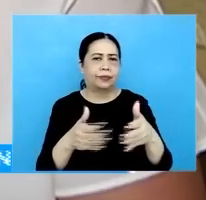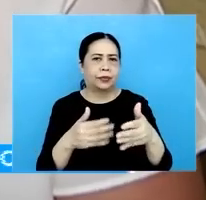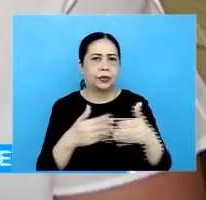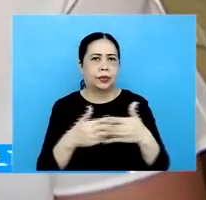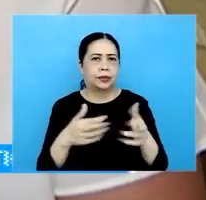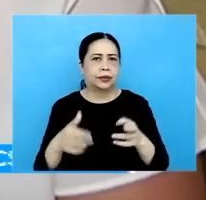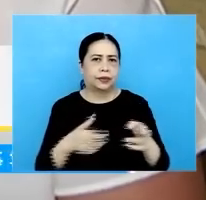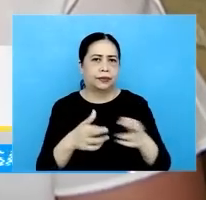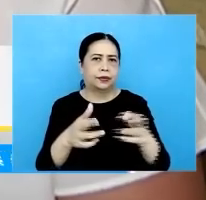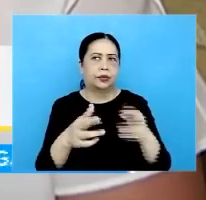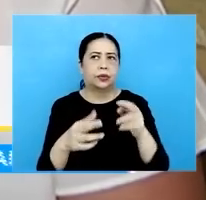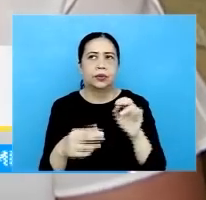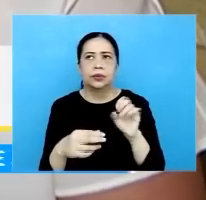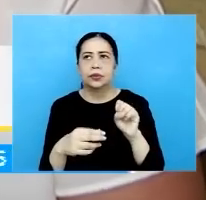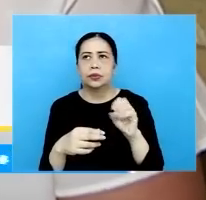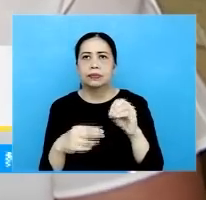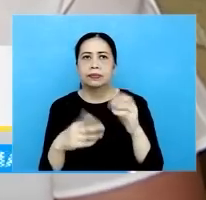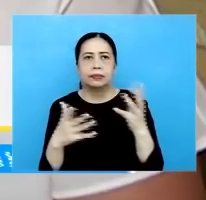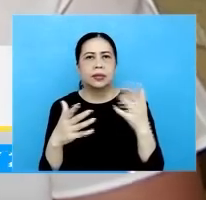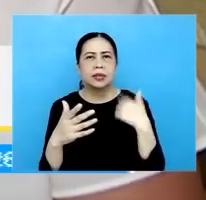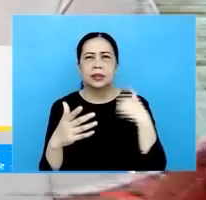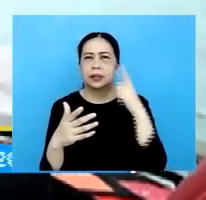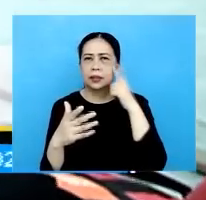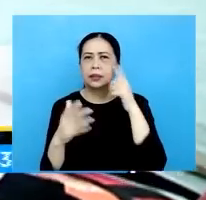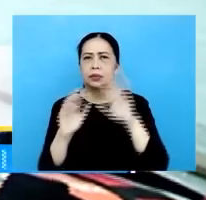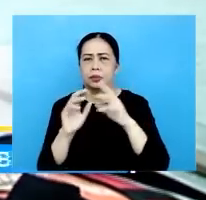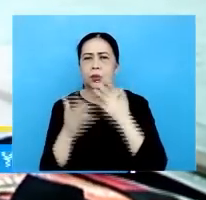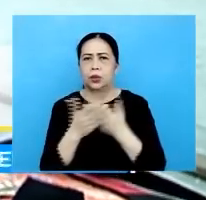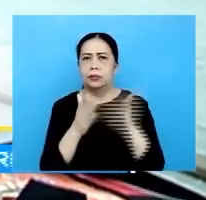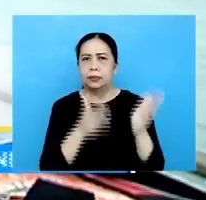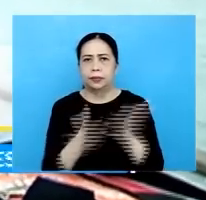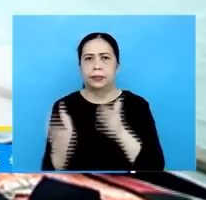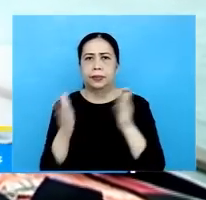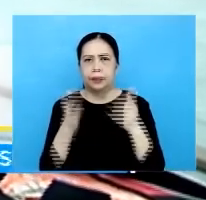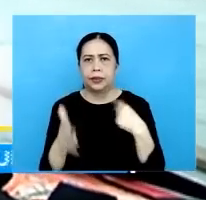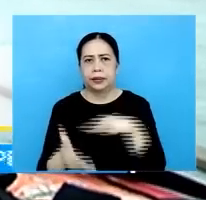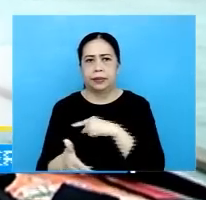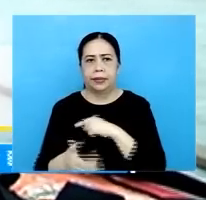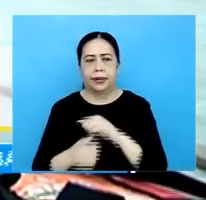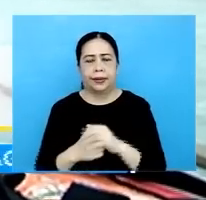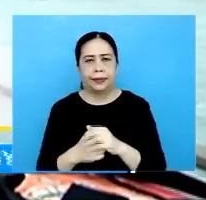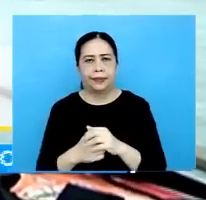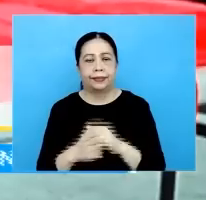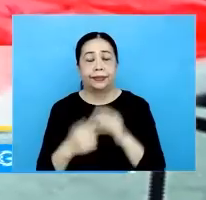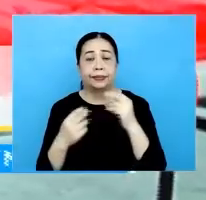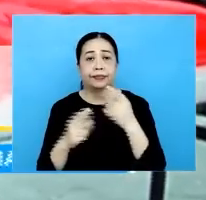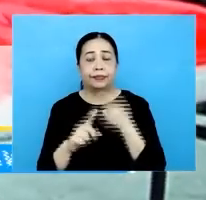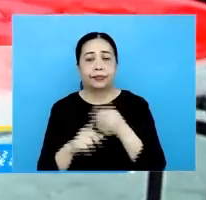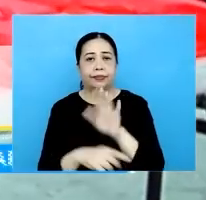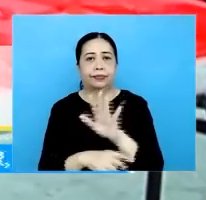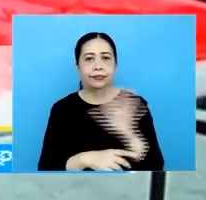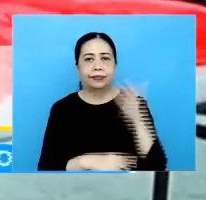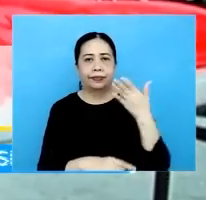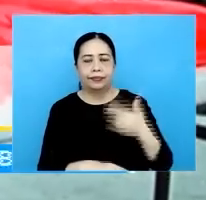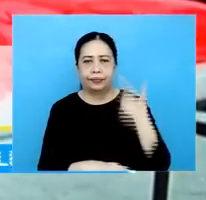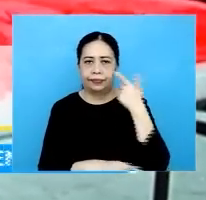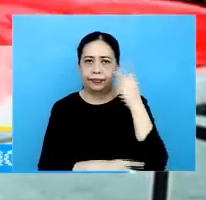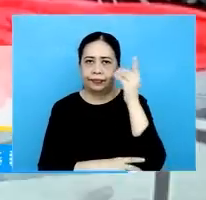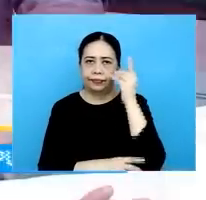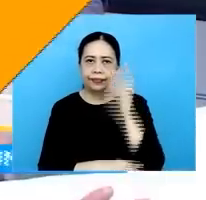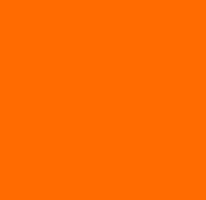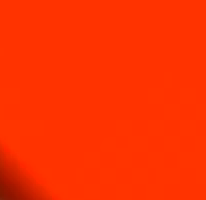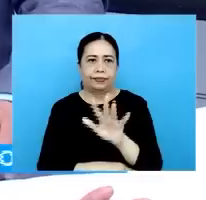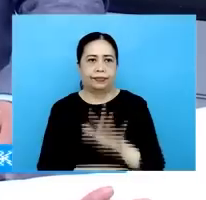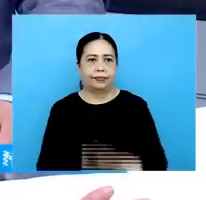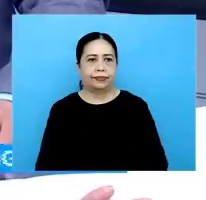So, I think well prepared naman kami. Nagbabalita mula sa frontline, Gerard De La Peña, News 5.